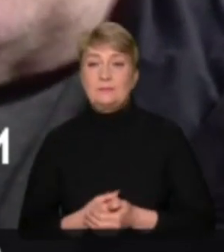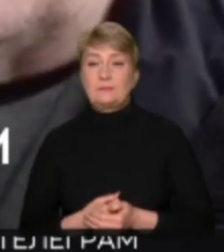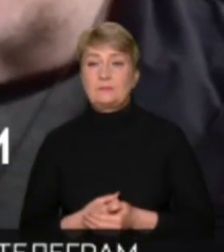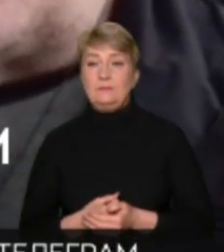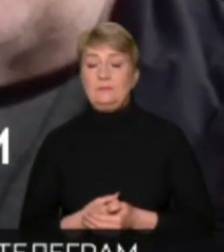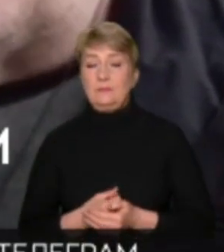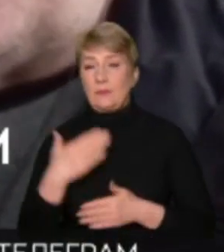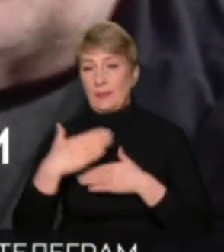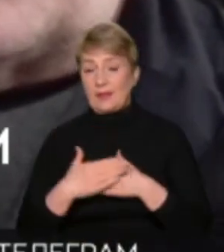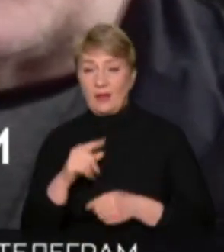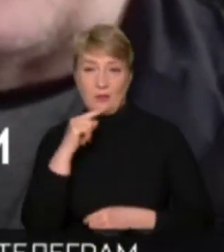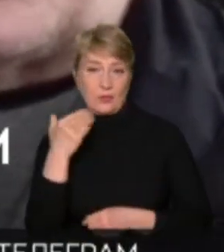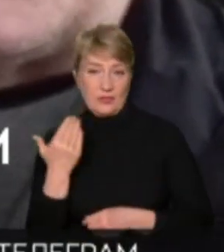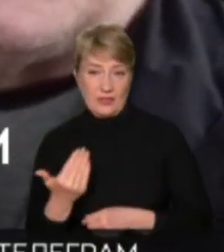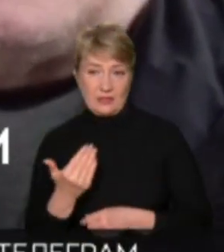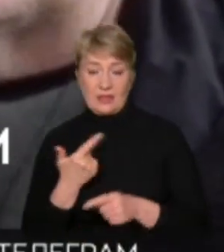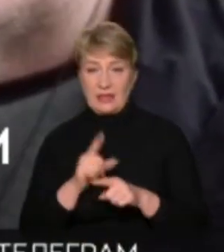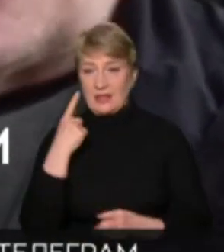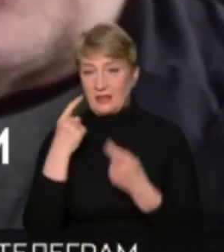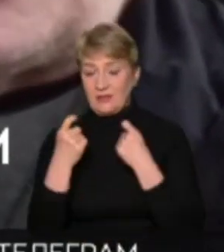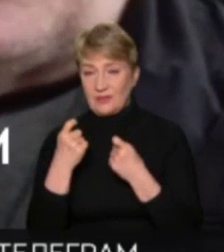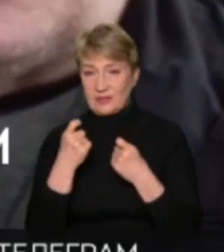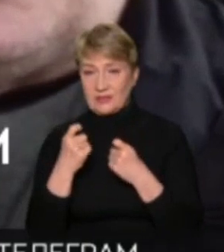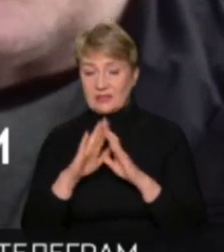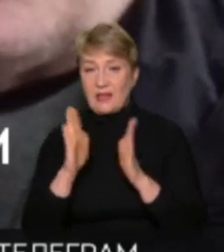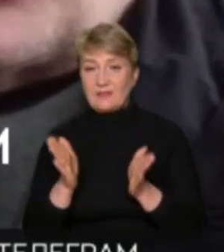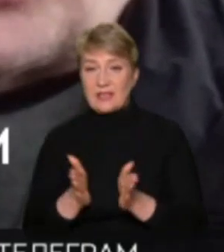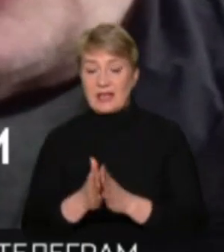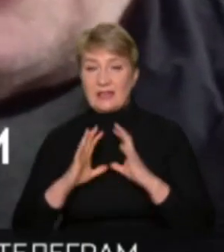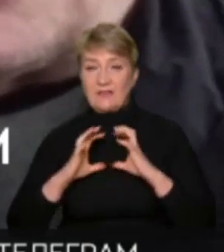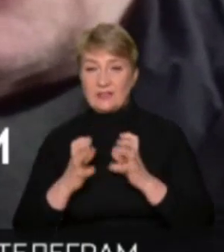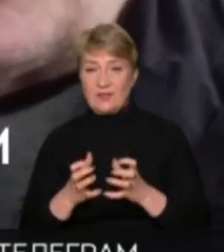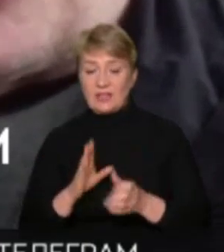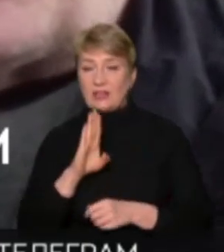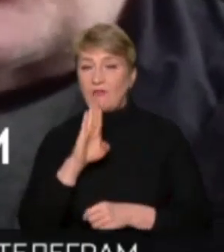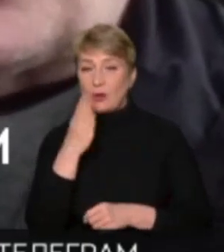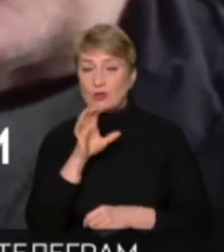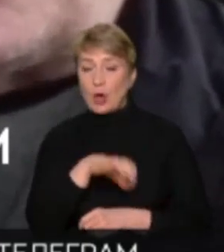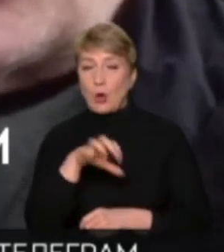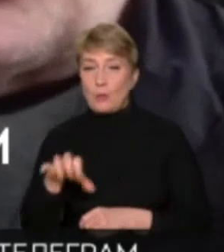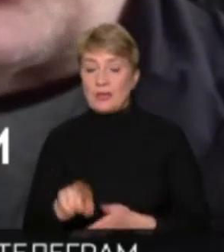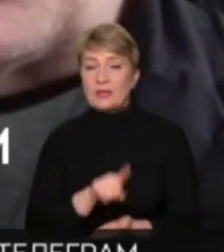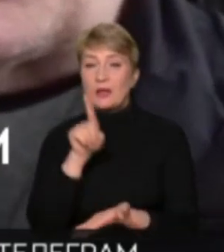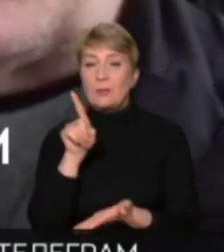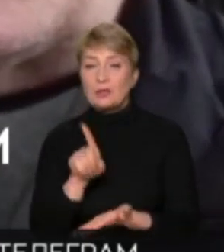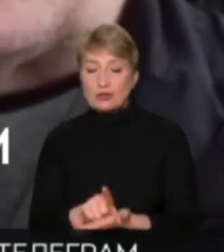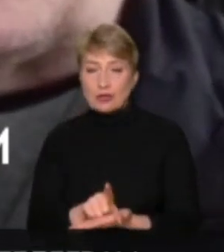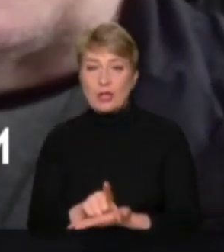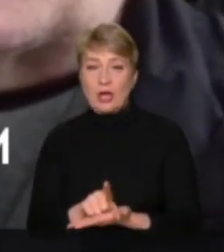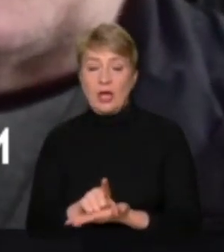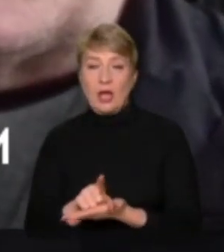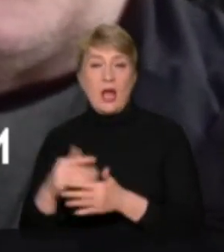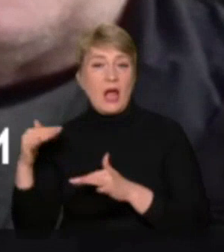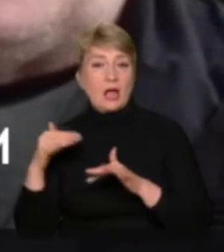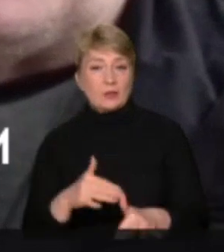мізки росіянам, і ця інформація йде взагалі на весь світ. Це ворожі об'єкти, які ми маємо атакувати. Я не розумію, чому ми не маємо